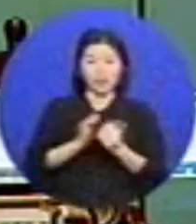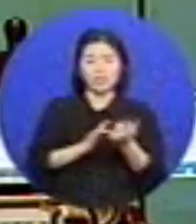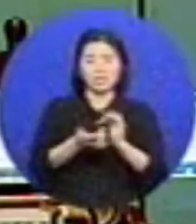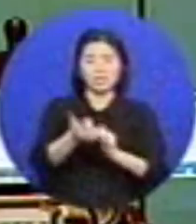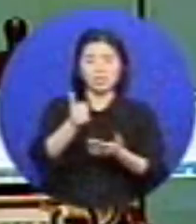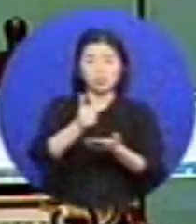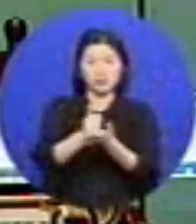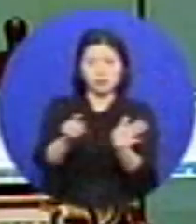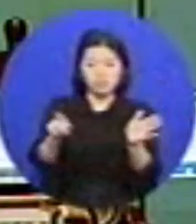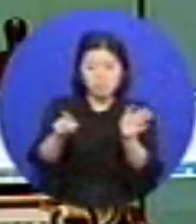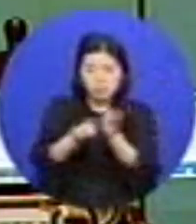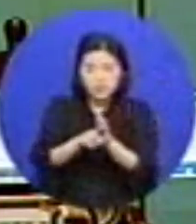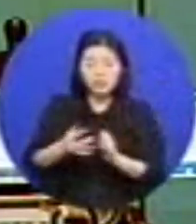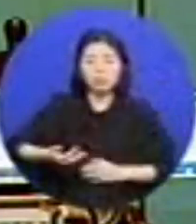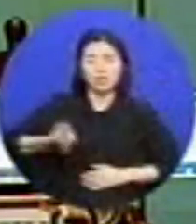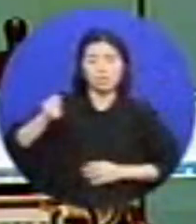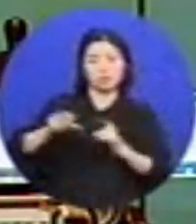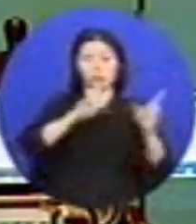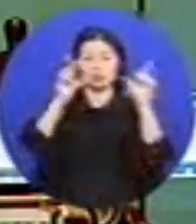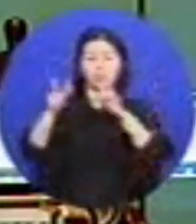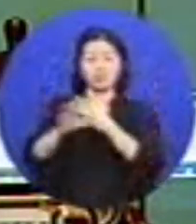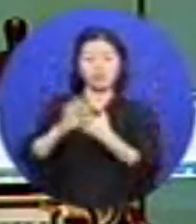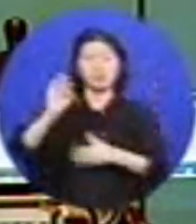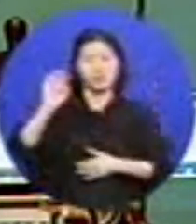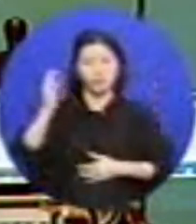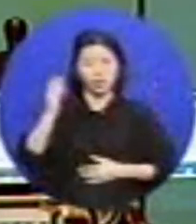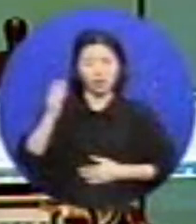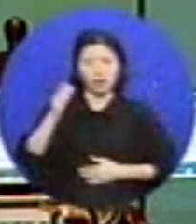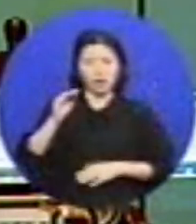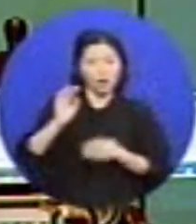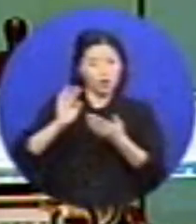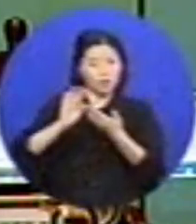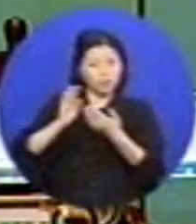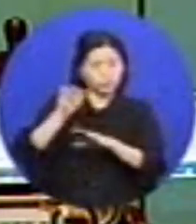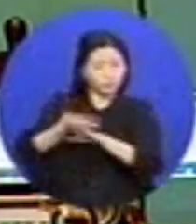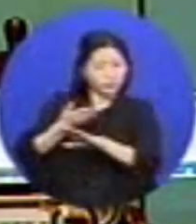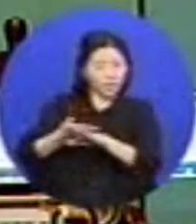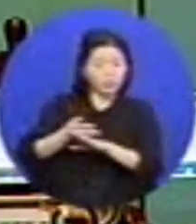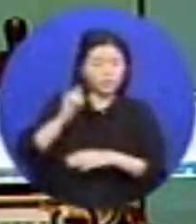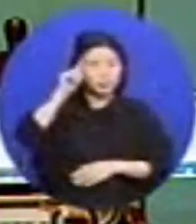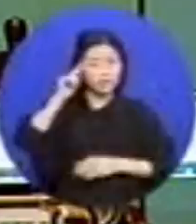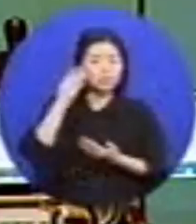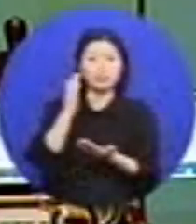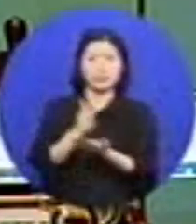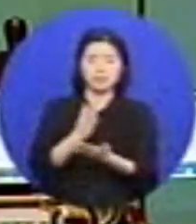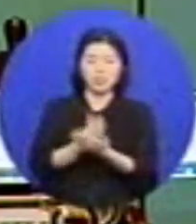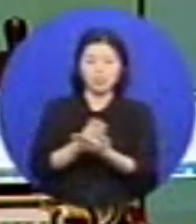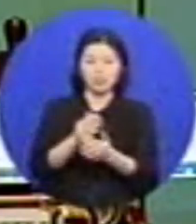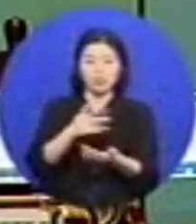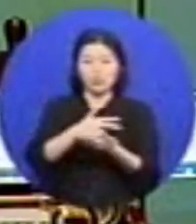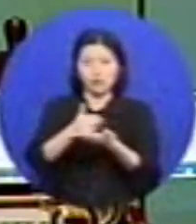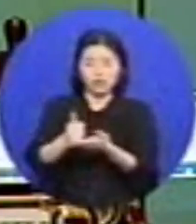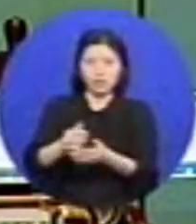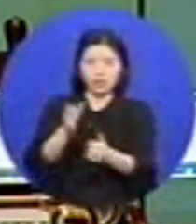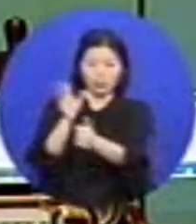믿음으로만 살면 돼요. 나머지는 신경 안 쓰셔도 돼요. 주님께 진짜 맡기는 거예요.